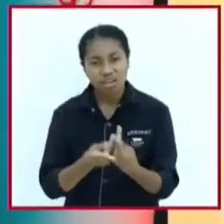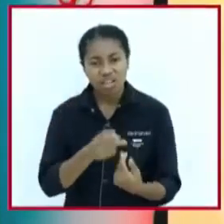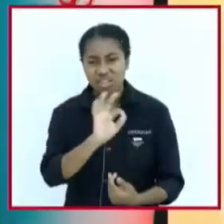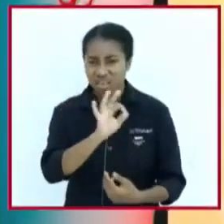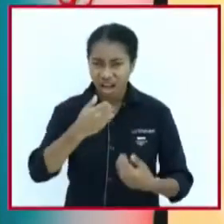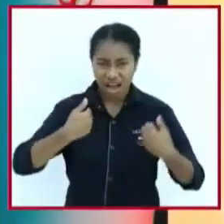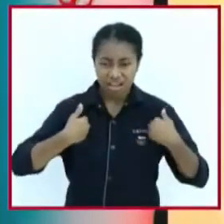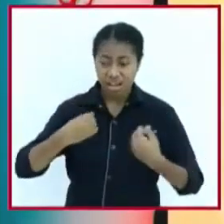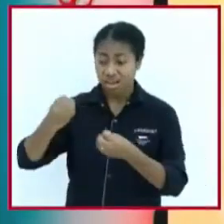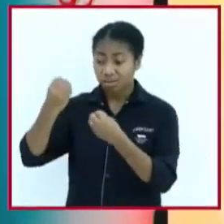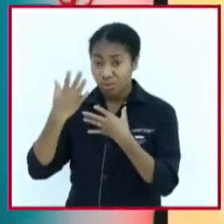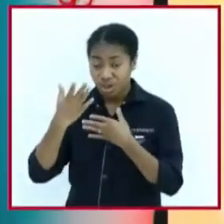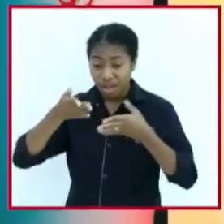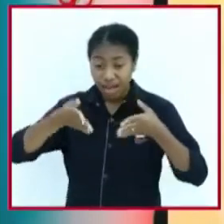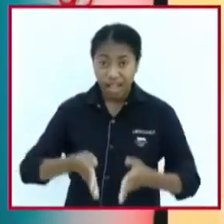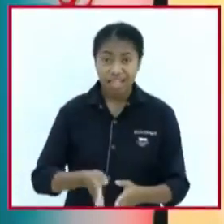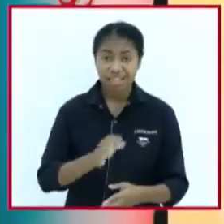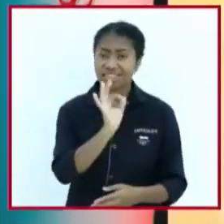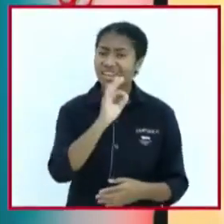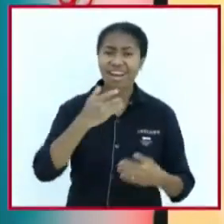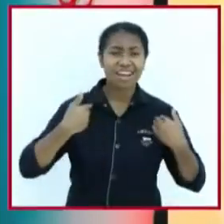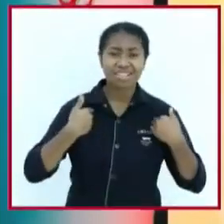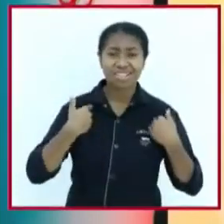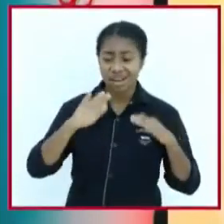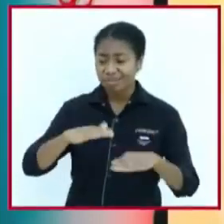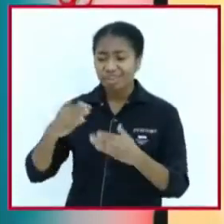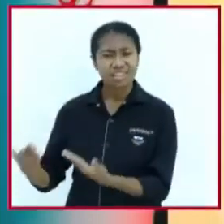kelahirannya dan kematiannya